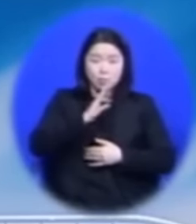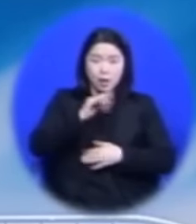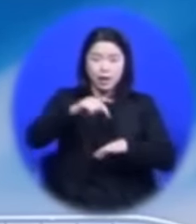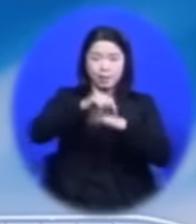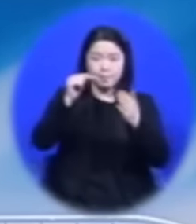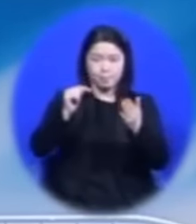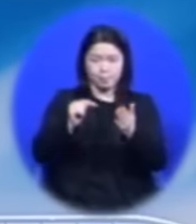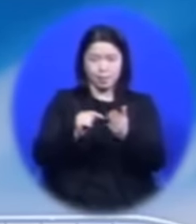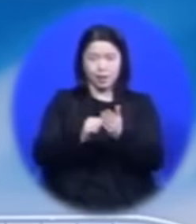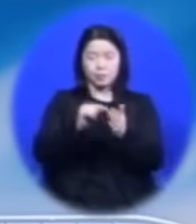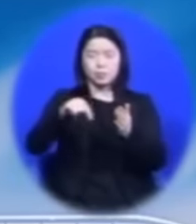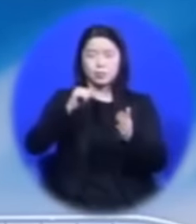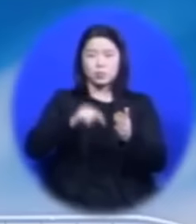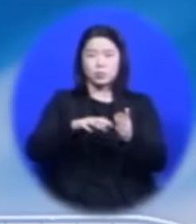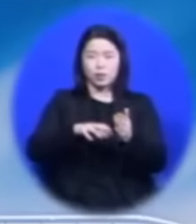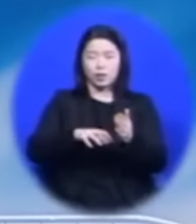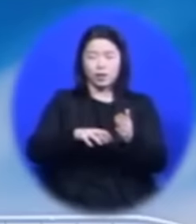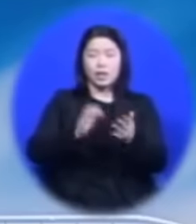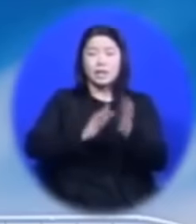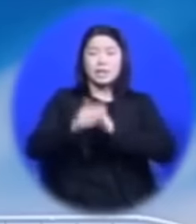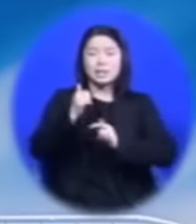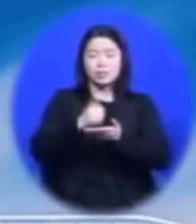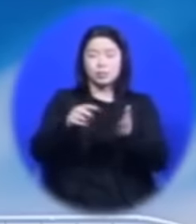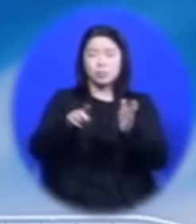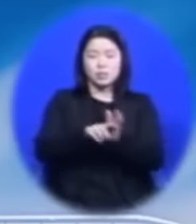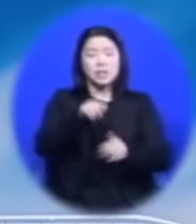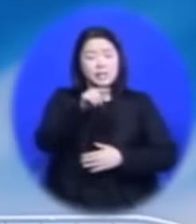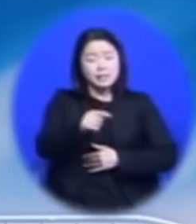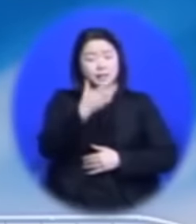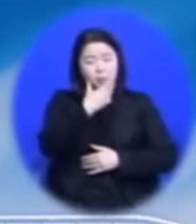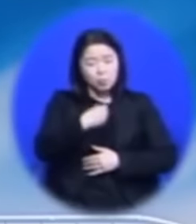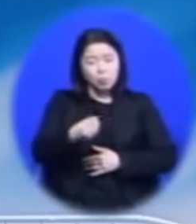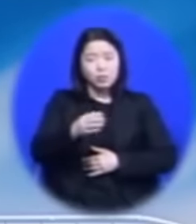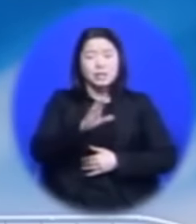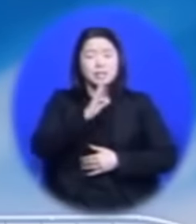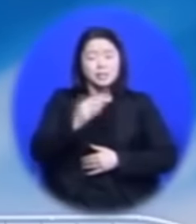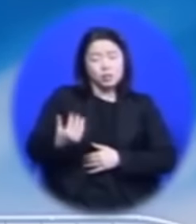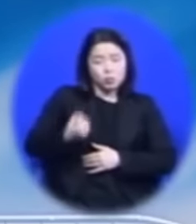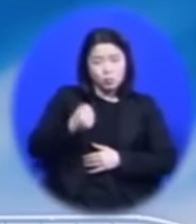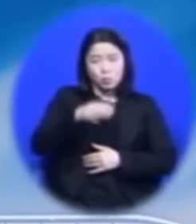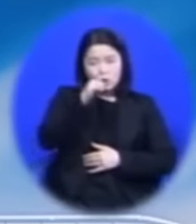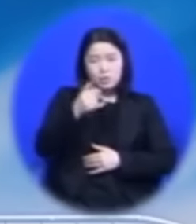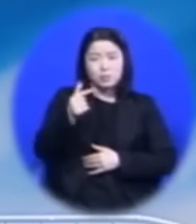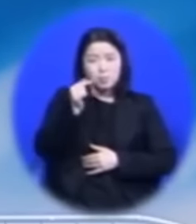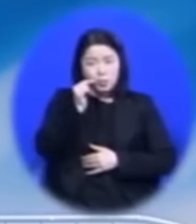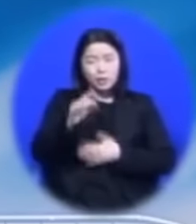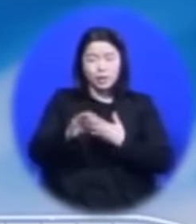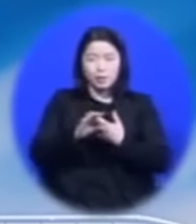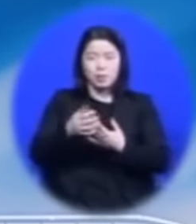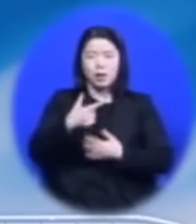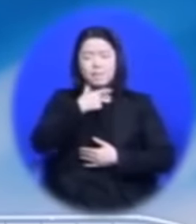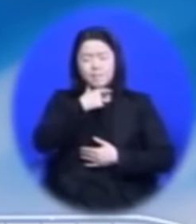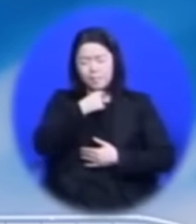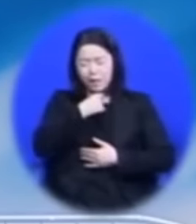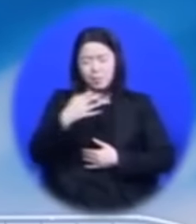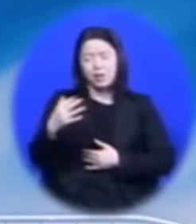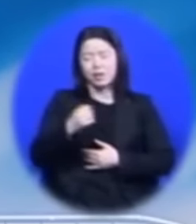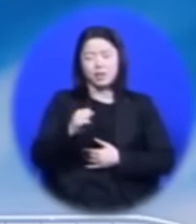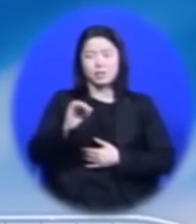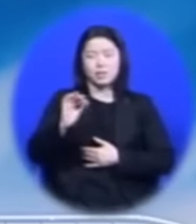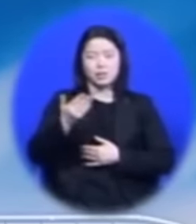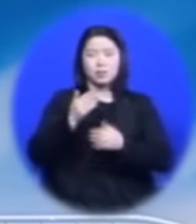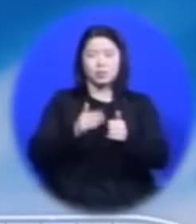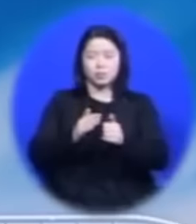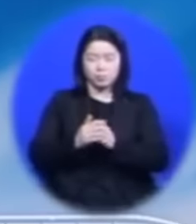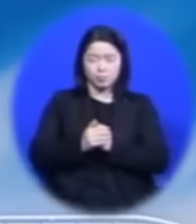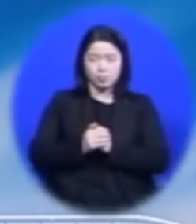마음에 예수님을 믿은 그 축복을 실제로 누리고 있지 못하다면 갈망을 가지셔야 되는 겁니다.